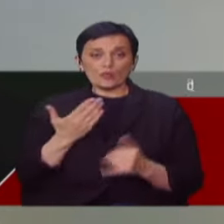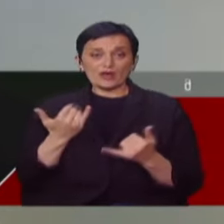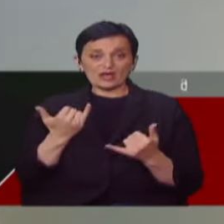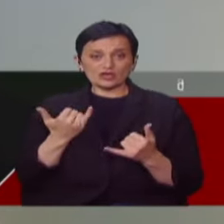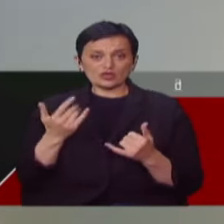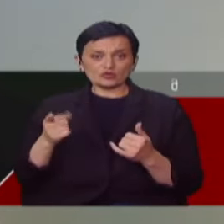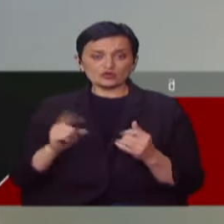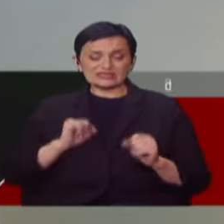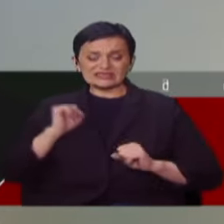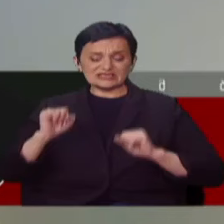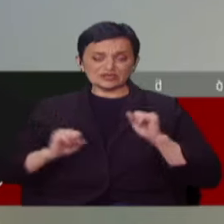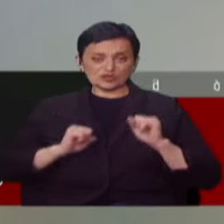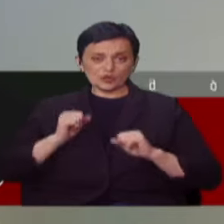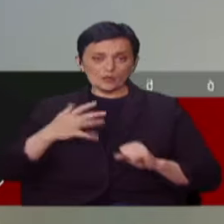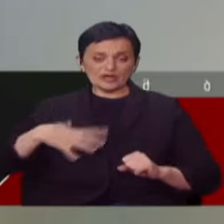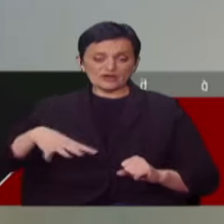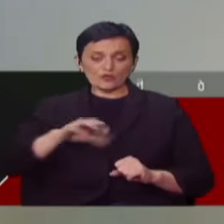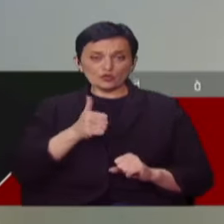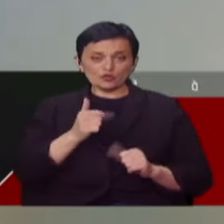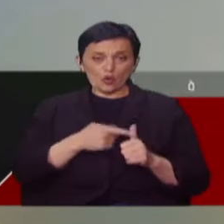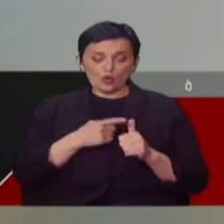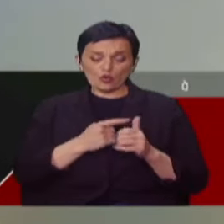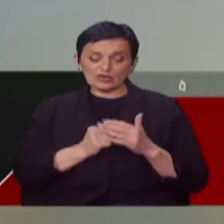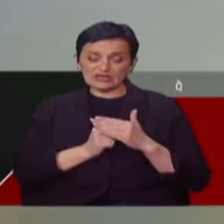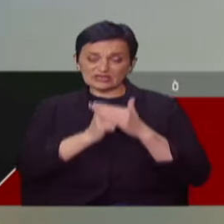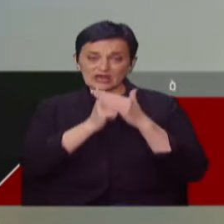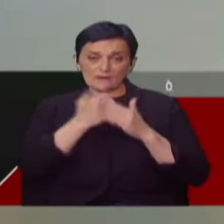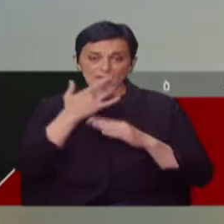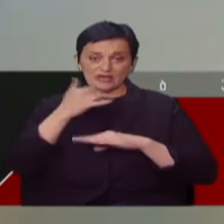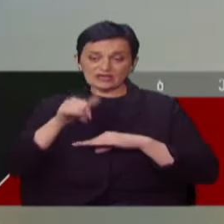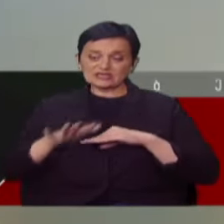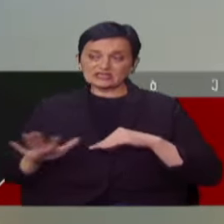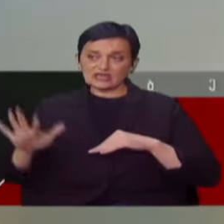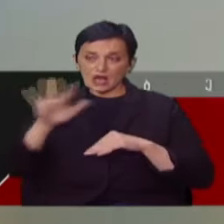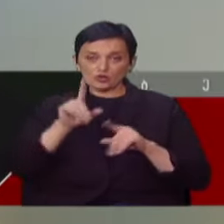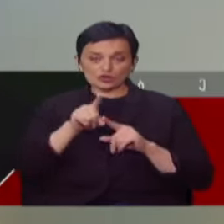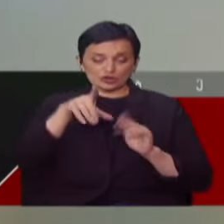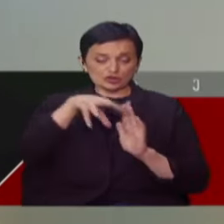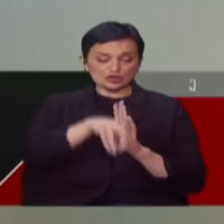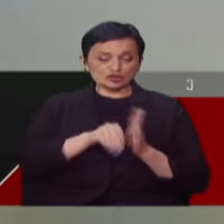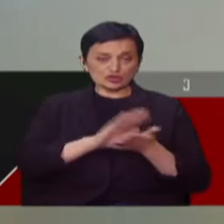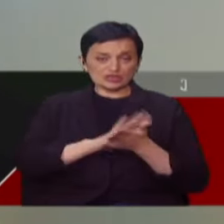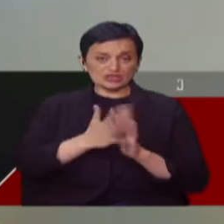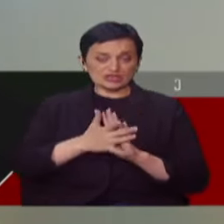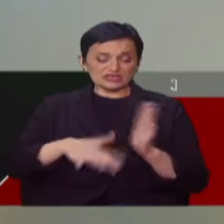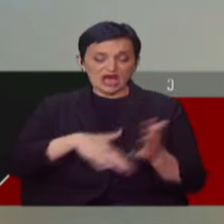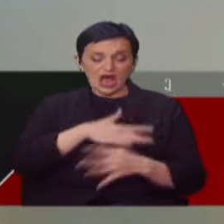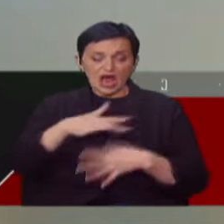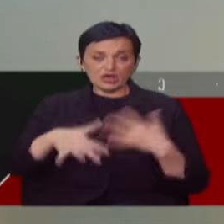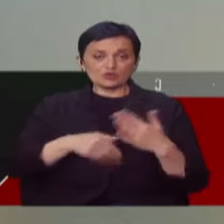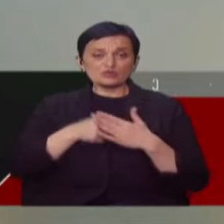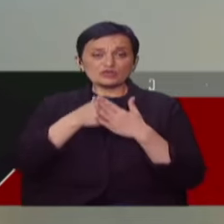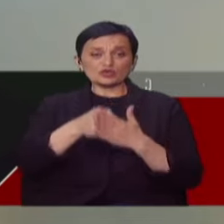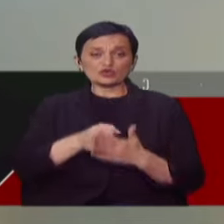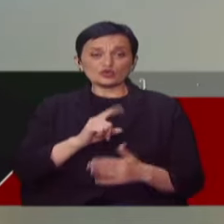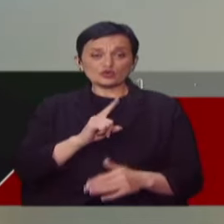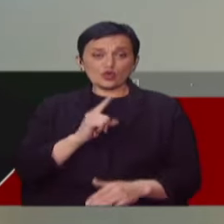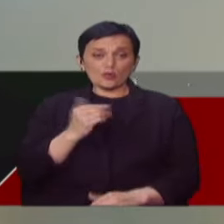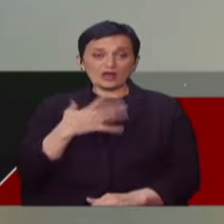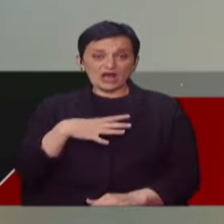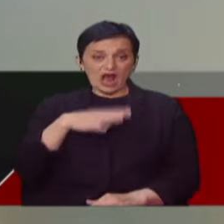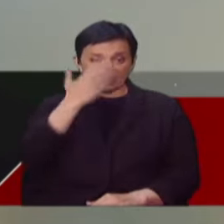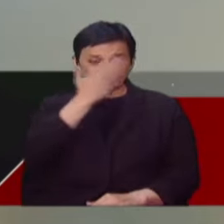დღენიადაც ცდილობს, რომ ამ ქვეყნის როგორც რეპუტაცია საგარეო, ასევე შიდა სიტუაცია არიოს, მიაღწია იმას, რომ მათ